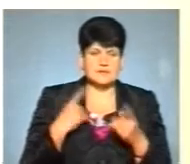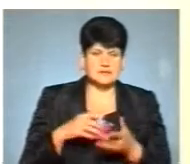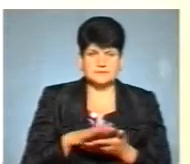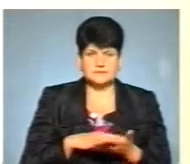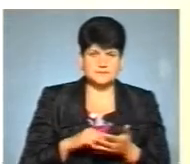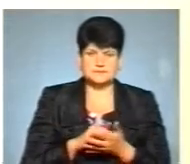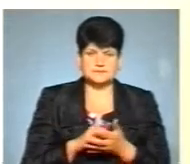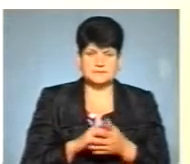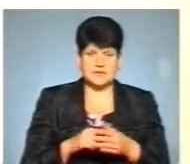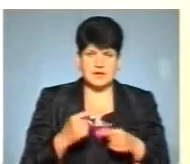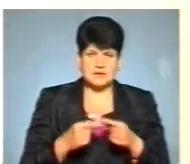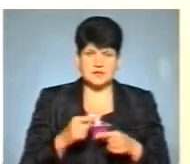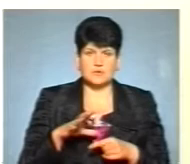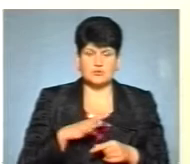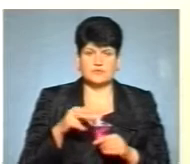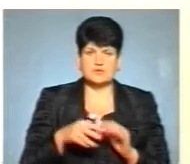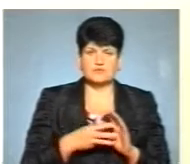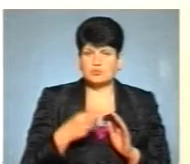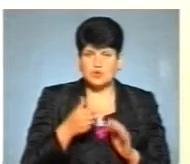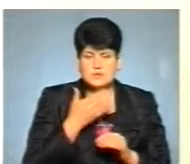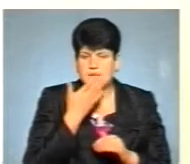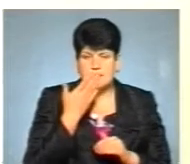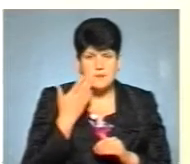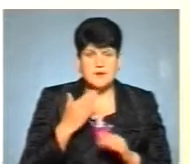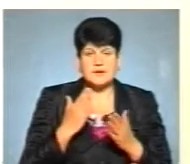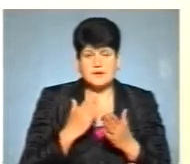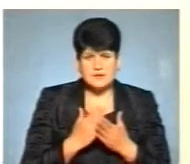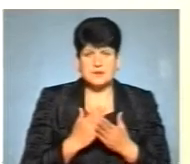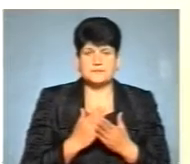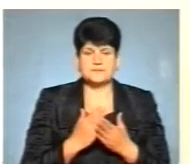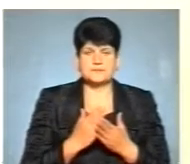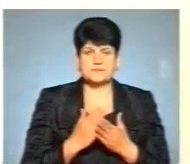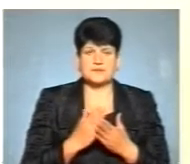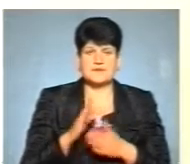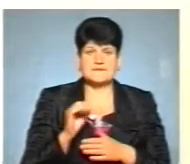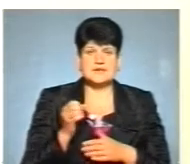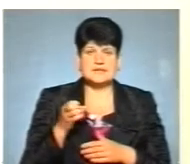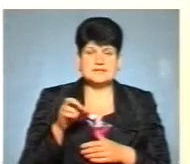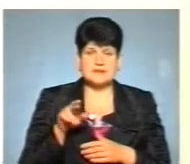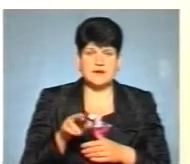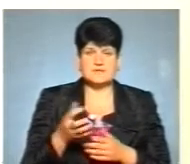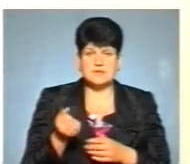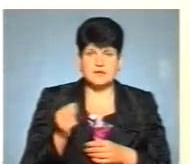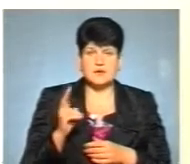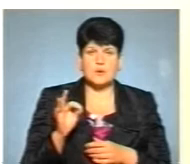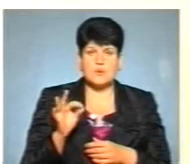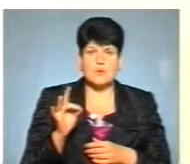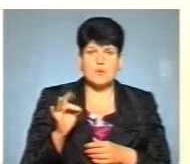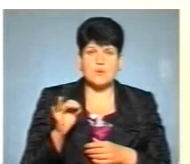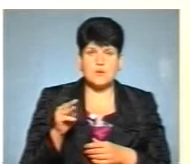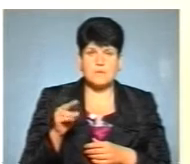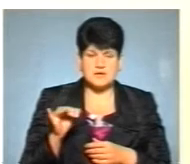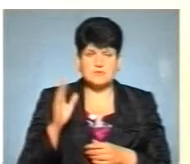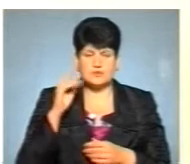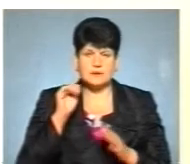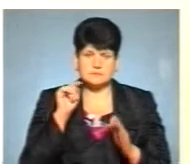щоб, які були в 2008 році, немає. Є чисто от, Вістря взяти і Коропець. Вода була в будинках, вода